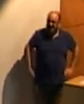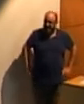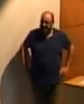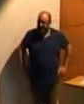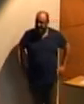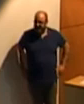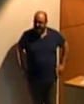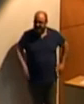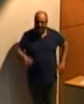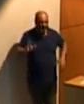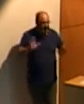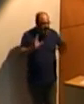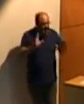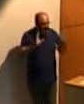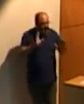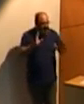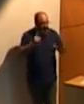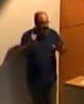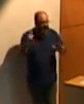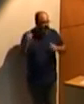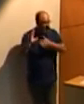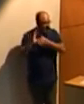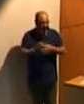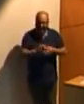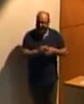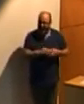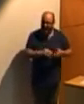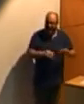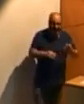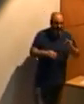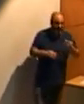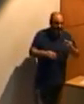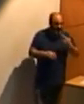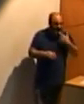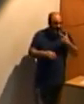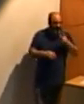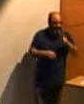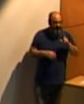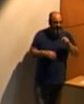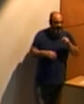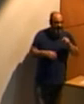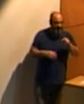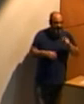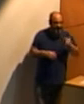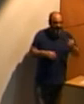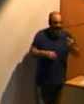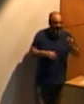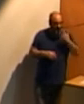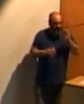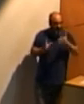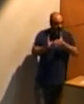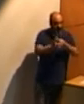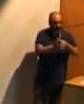simplement en complément de la question précédente est ce qu'il y à ali le lien que vous avez fait est que vous